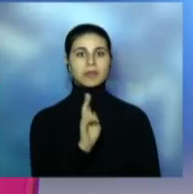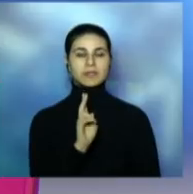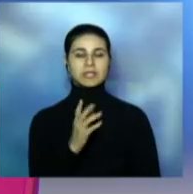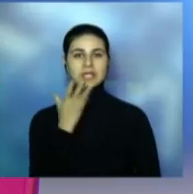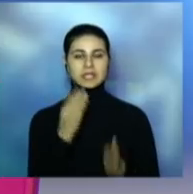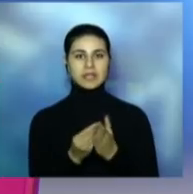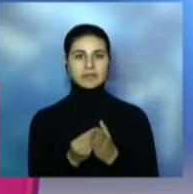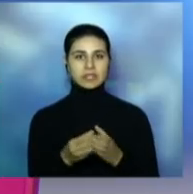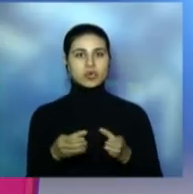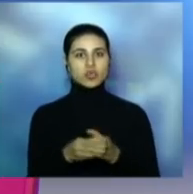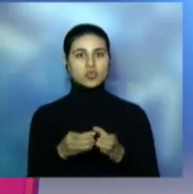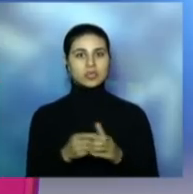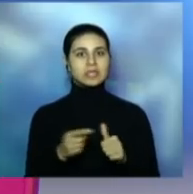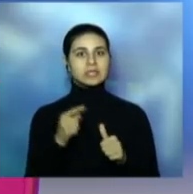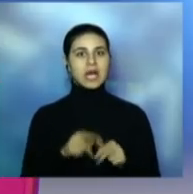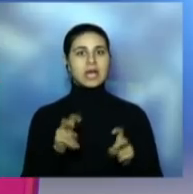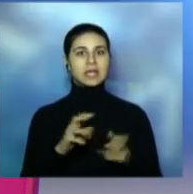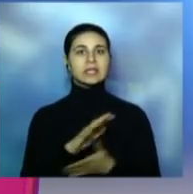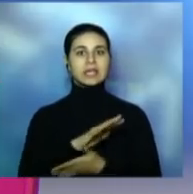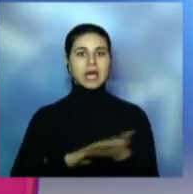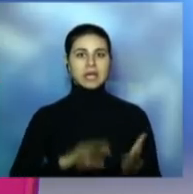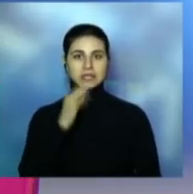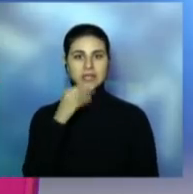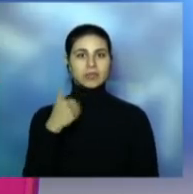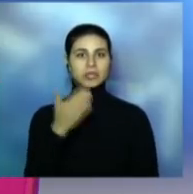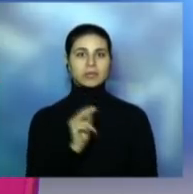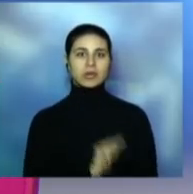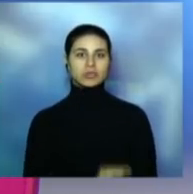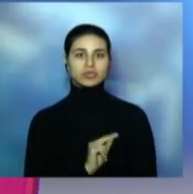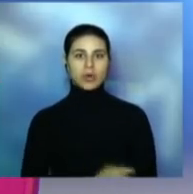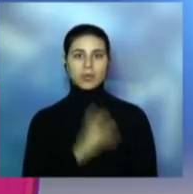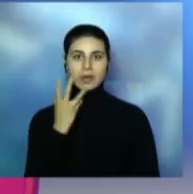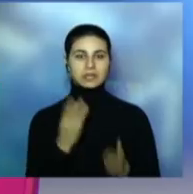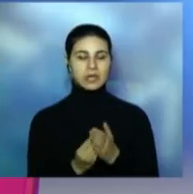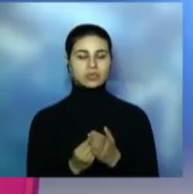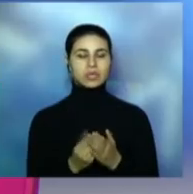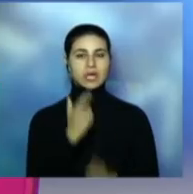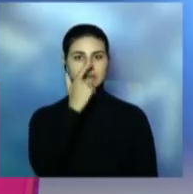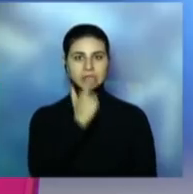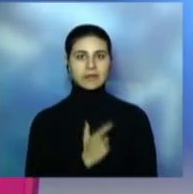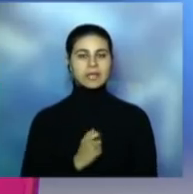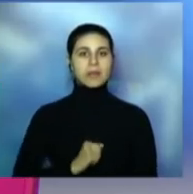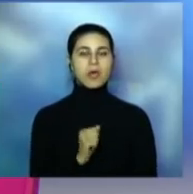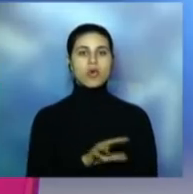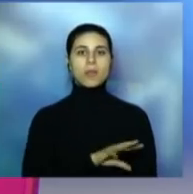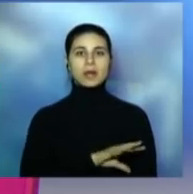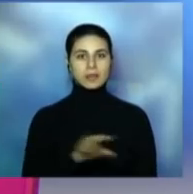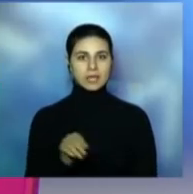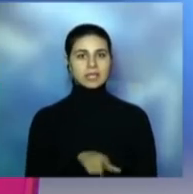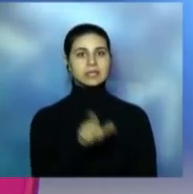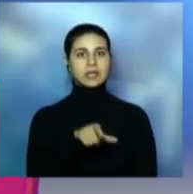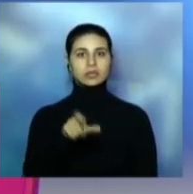ექიმის გუნდის სახელით გააგრძელებენ შემდეგ მუშაობას საკუთარ თავთან, მეგობრებთან,